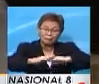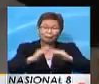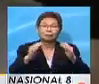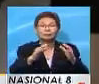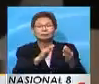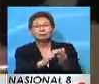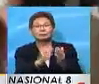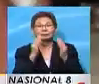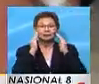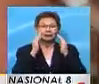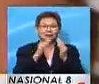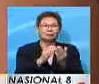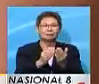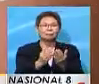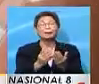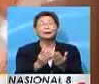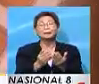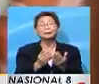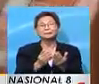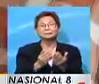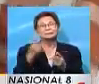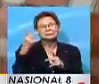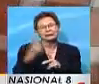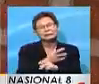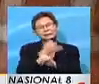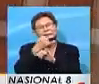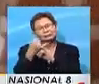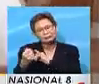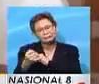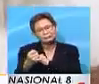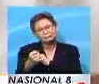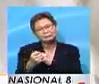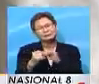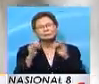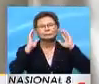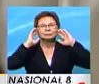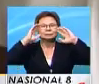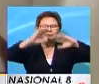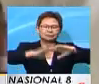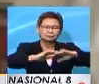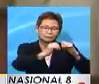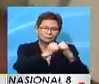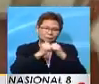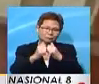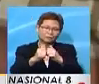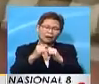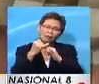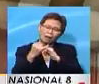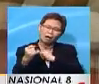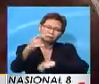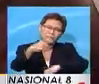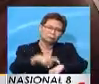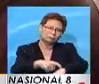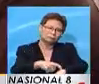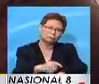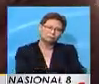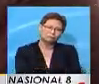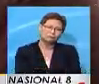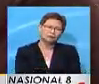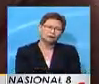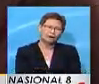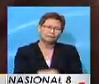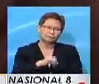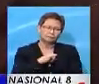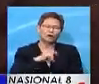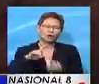al-quran di masjid Telaga batu adalah kali terakhir mereka berjemaah bersama mmula